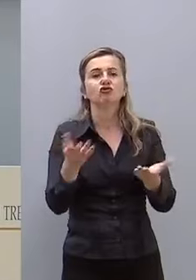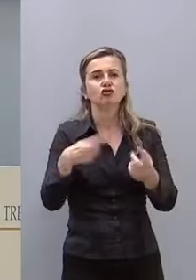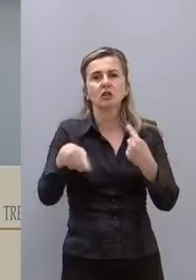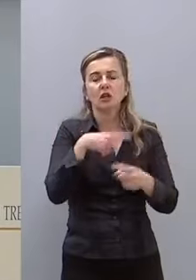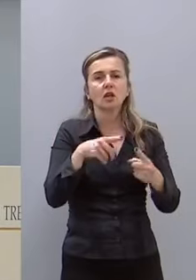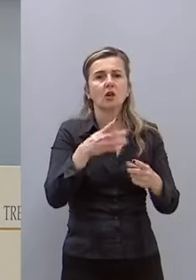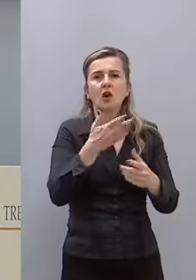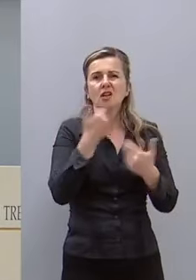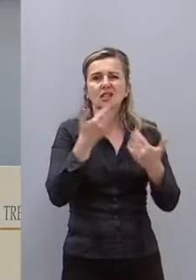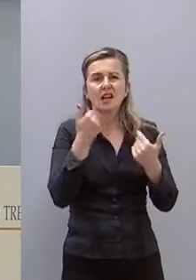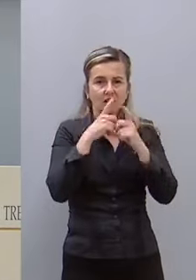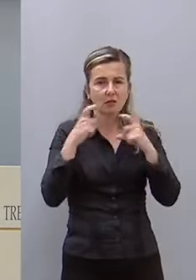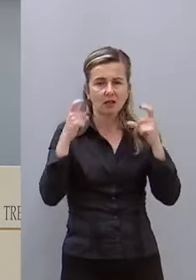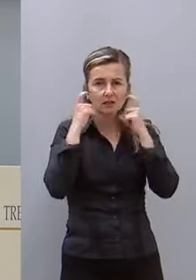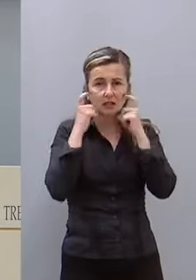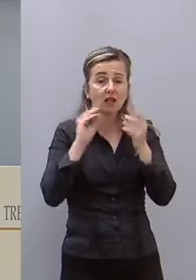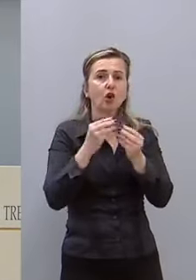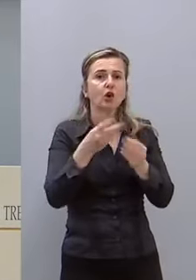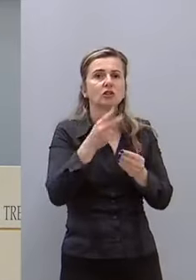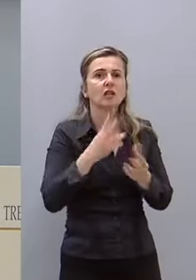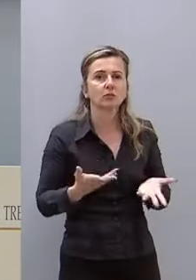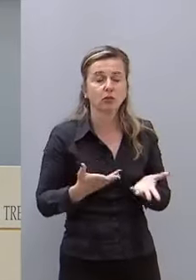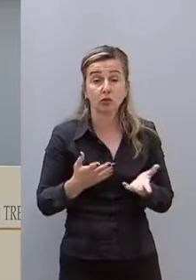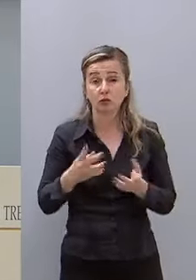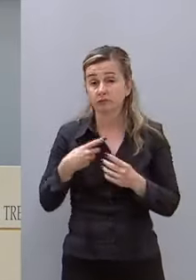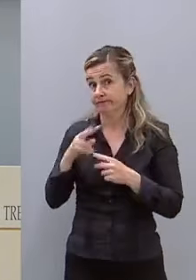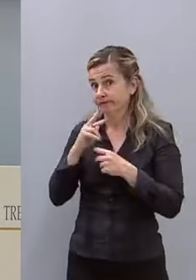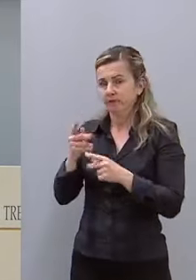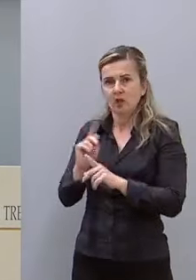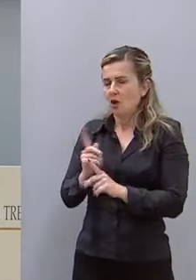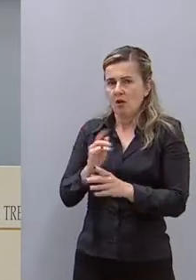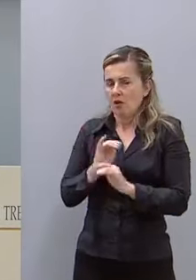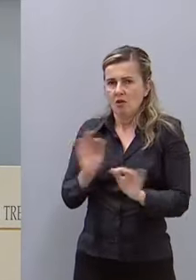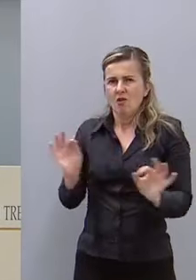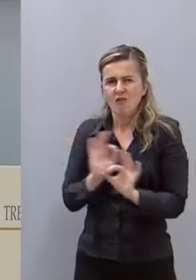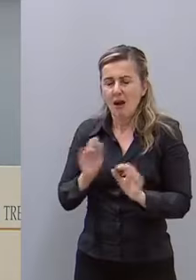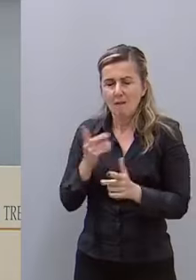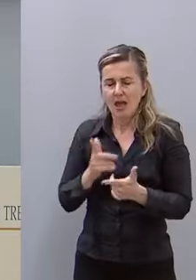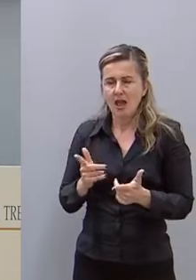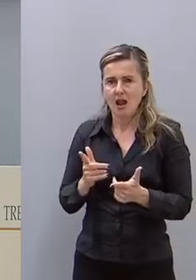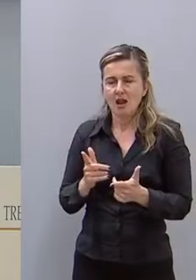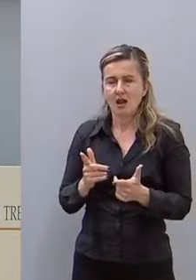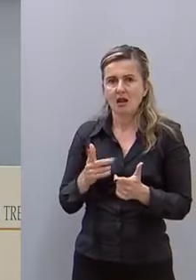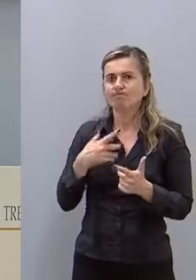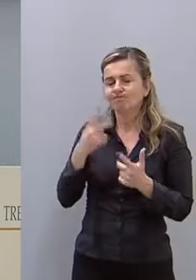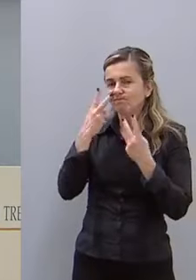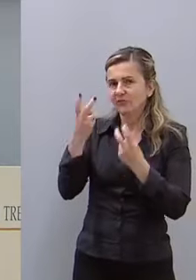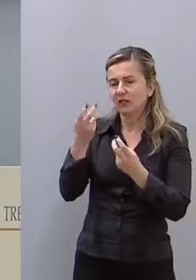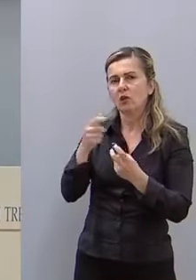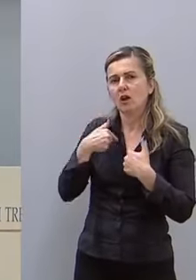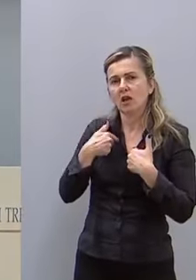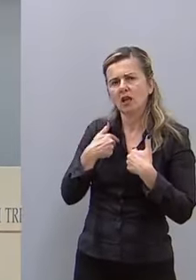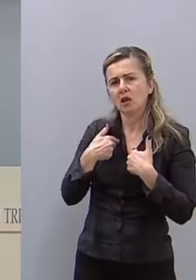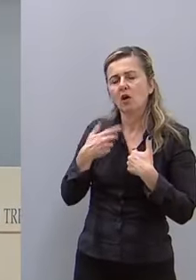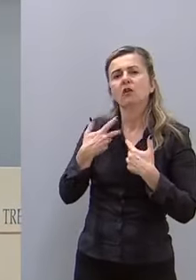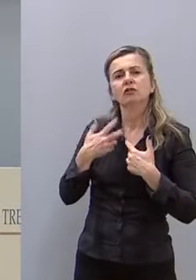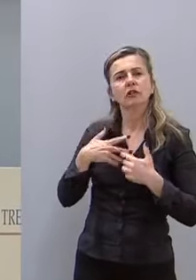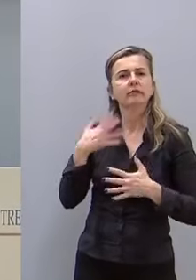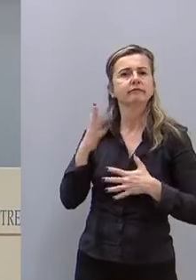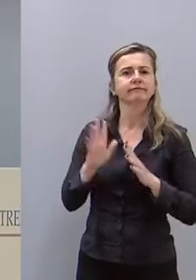cosa risponde rispondo che questo non va bene che un noto anch'io che c'è una certa rilassatezza